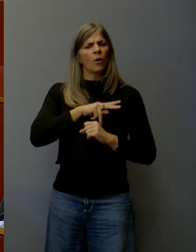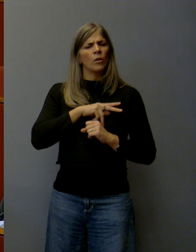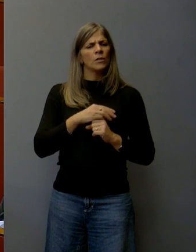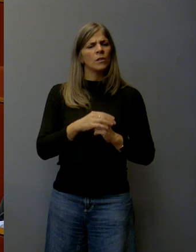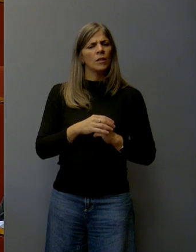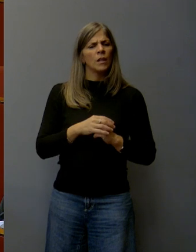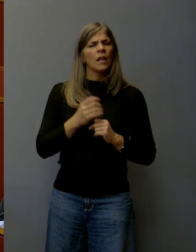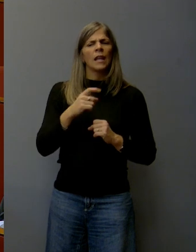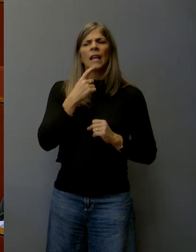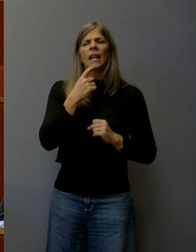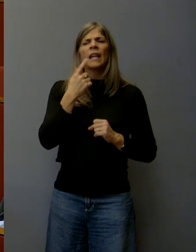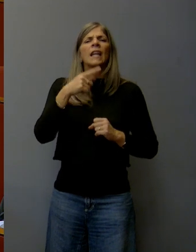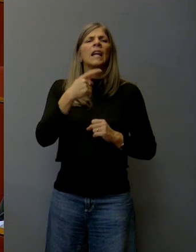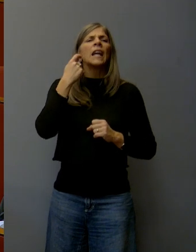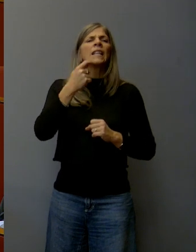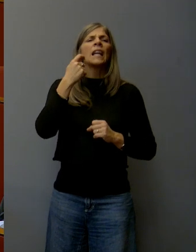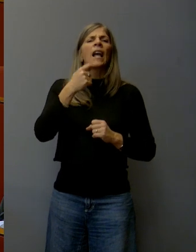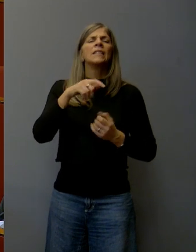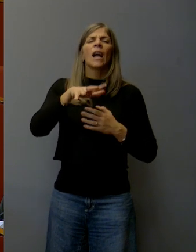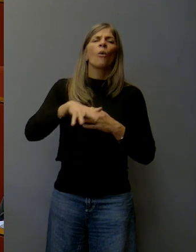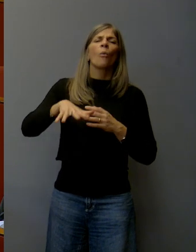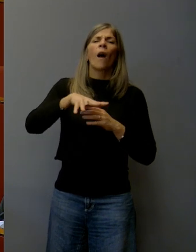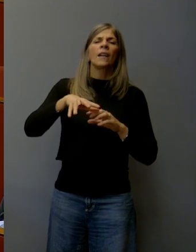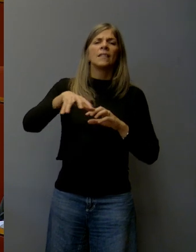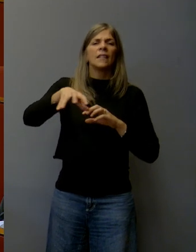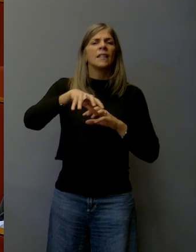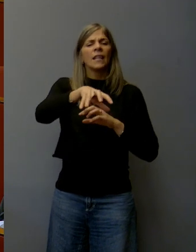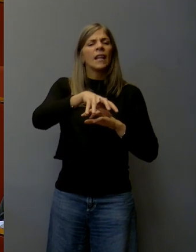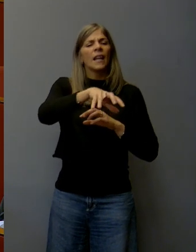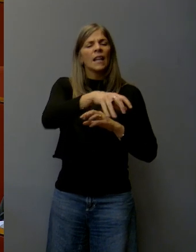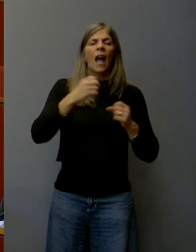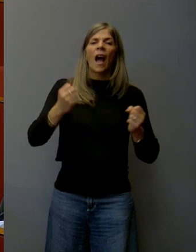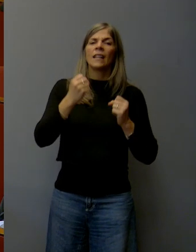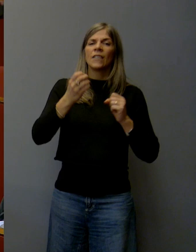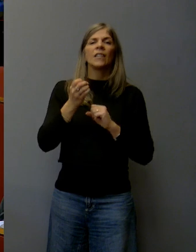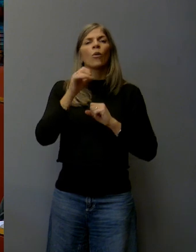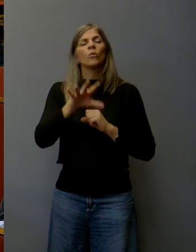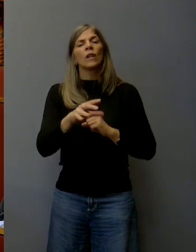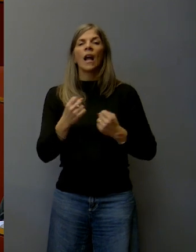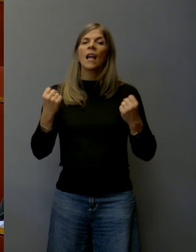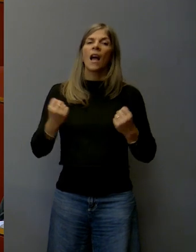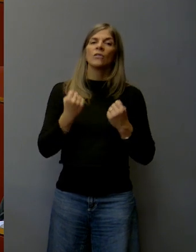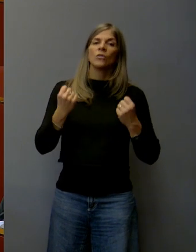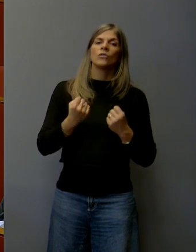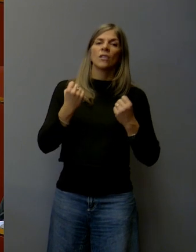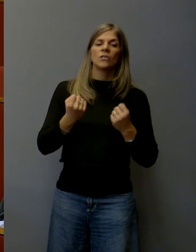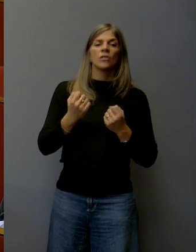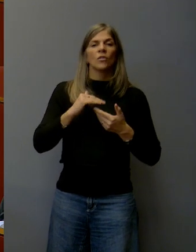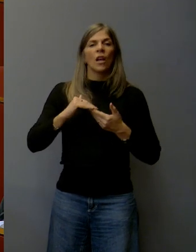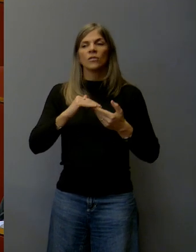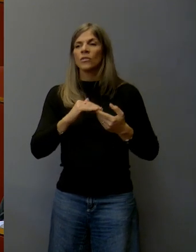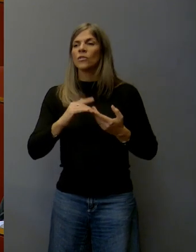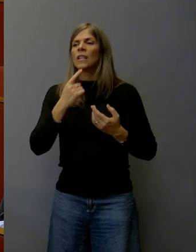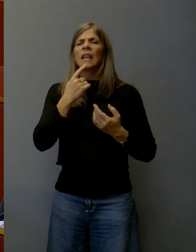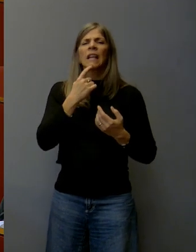questo ordine del giorno Chi è che interessano i quartieri e attività culturali le associazioni che non sono Proloco che a chi interessa tutto